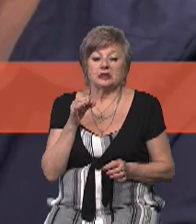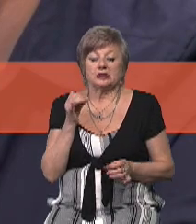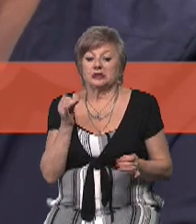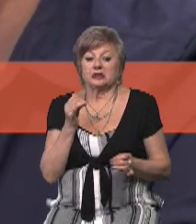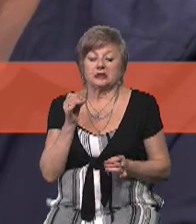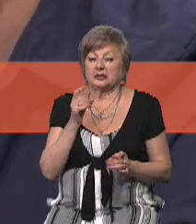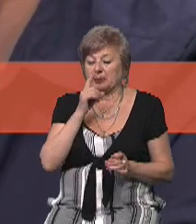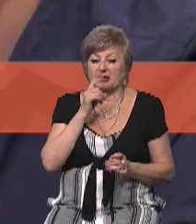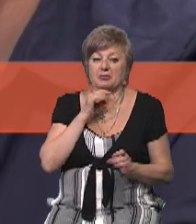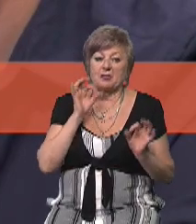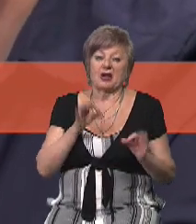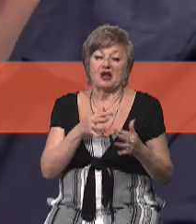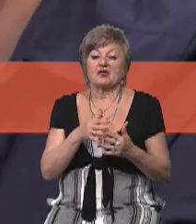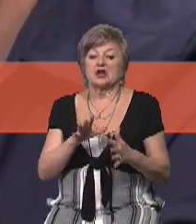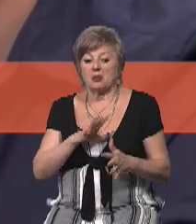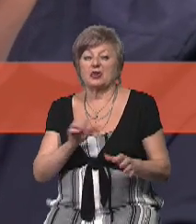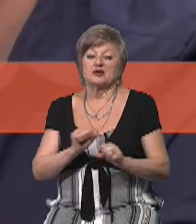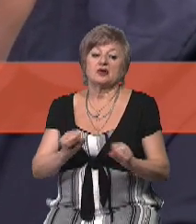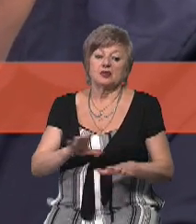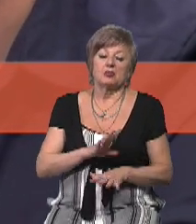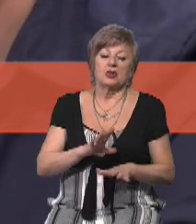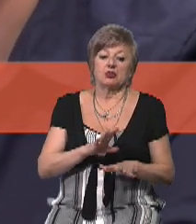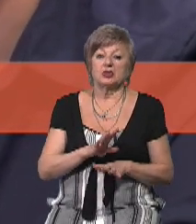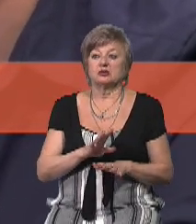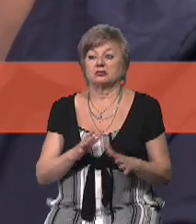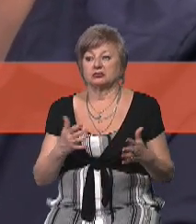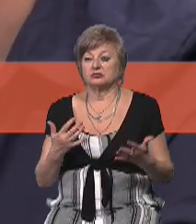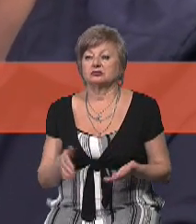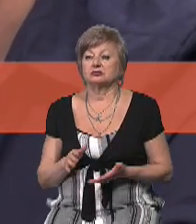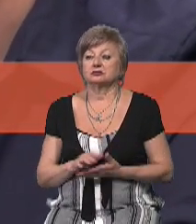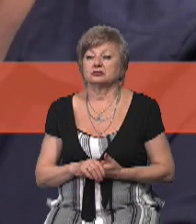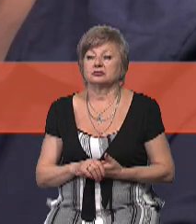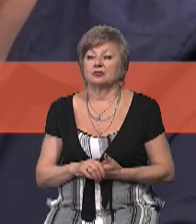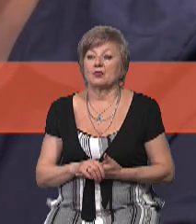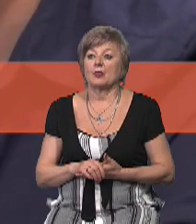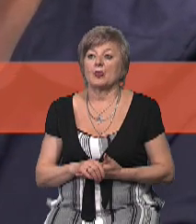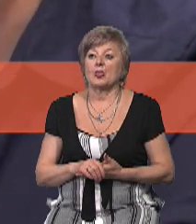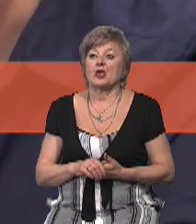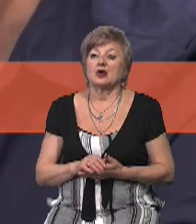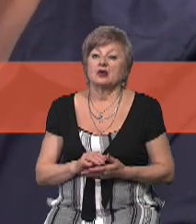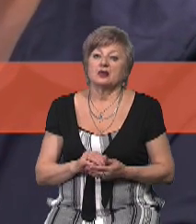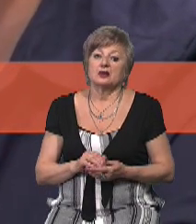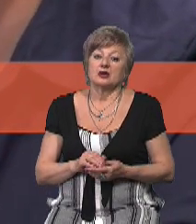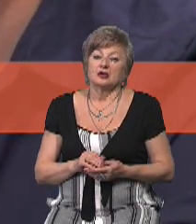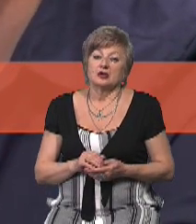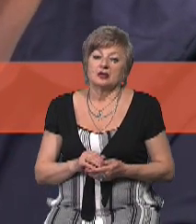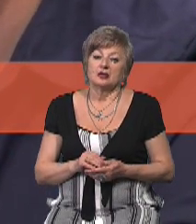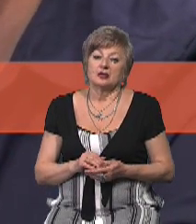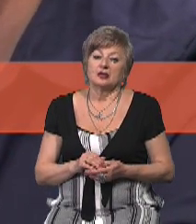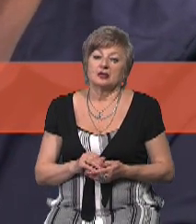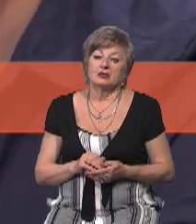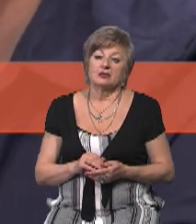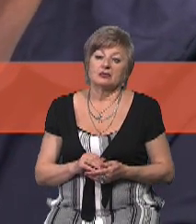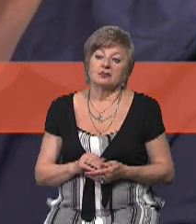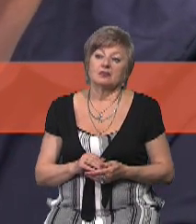так скажемо. Да? Була війна, був підрив. Якщо сперечатися, значить є. Ну так, можливо. Ось, і,